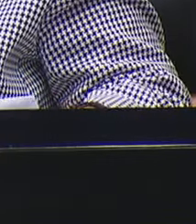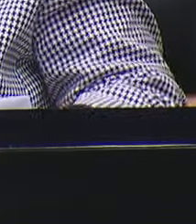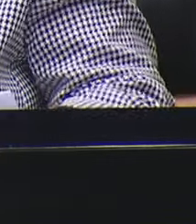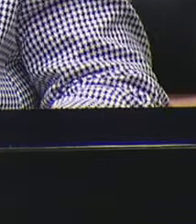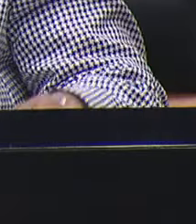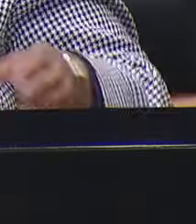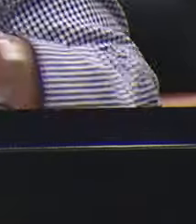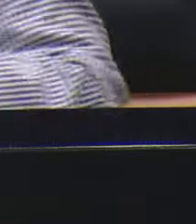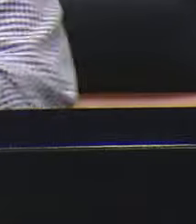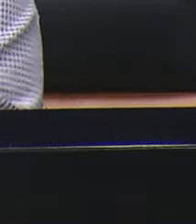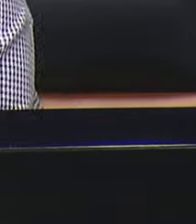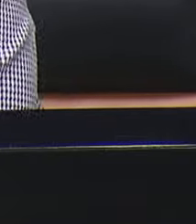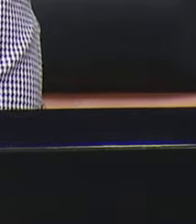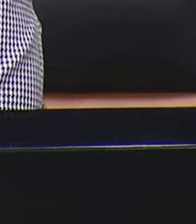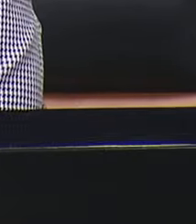Thank you.